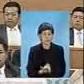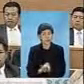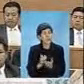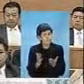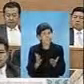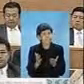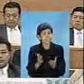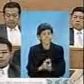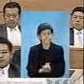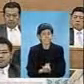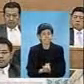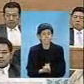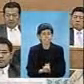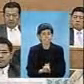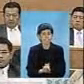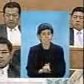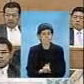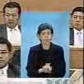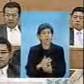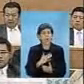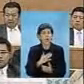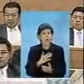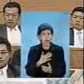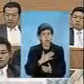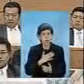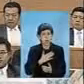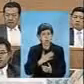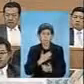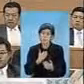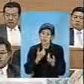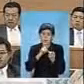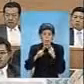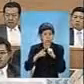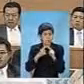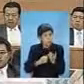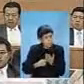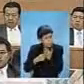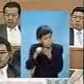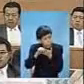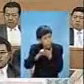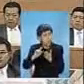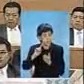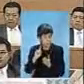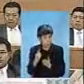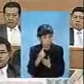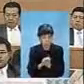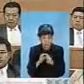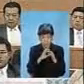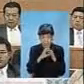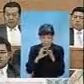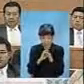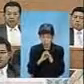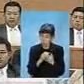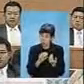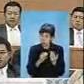ย่างนี้ครับเราก็เลยมีเพื่อนสมาชิกยื่นแก้ไขใหม่ว่าประเด็นเกี่ยวกับเขต